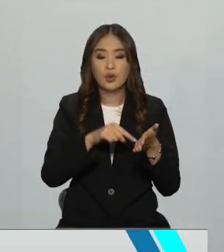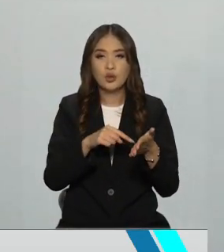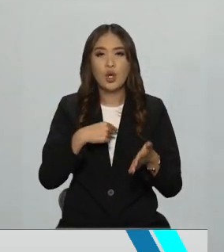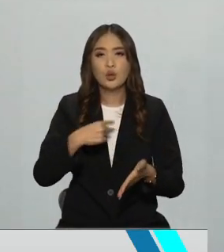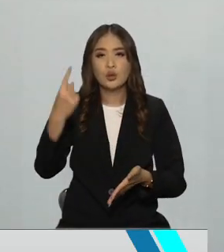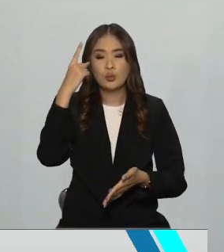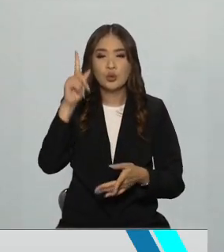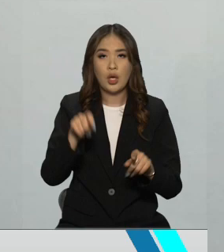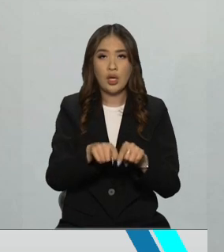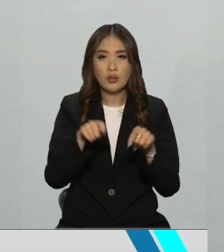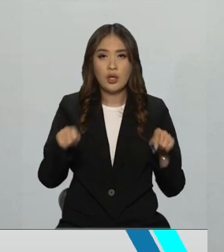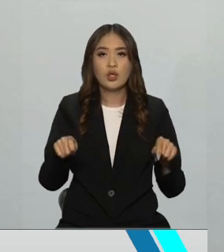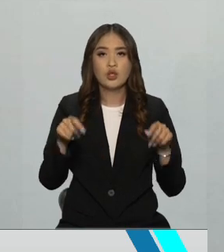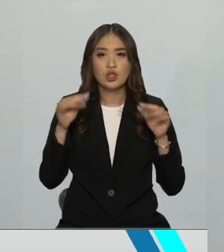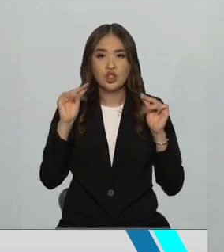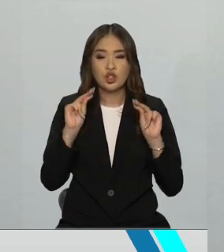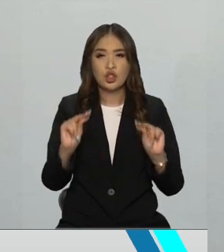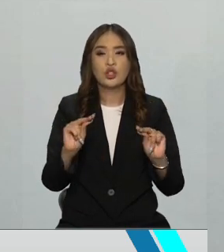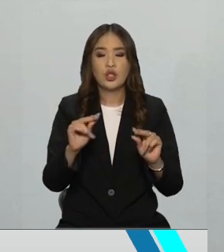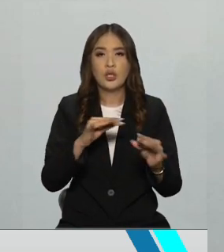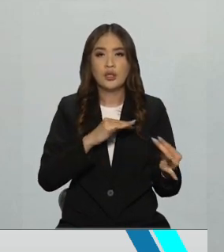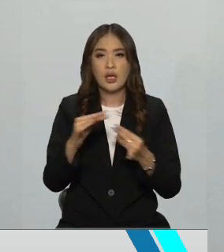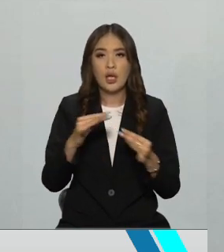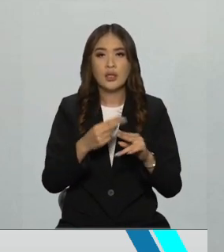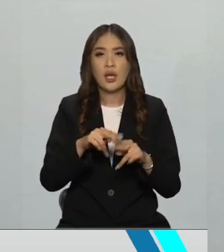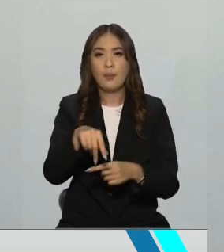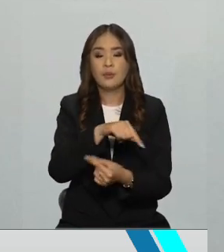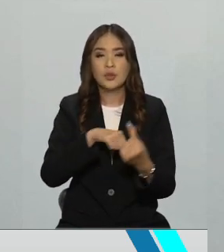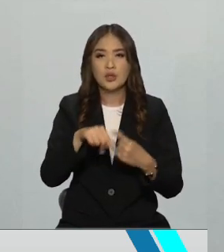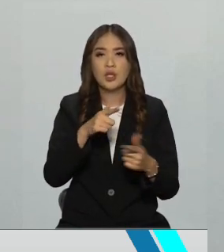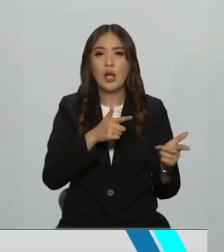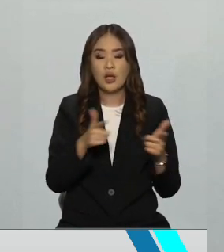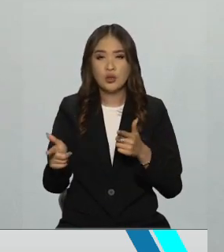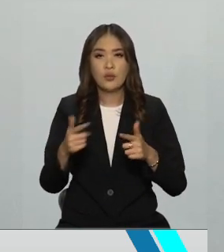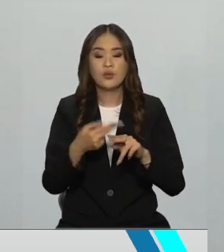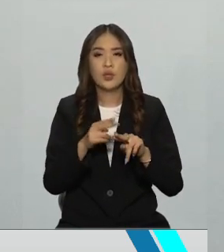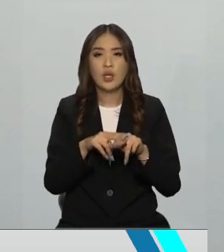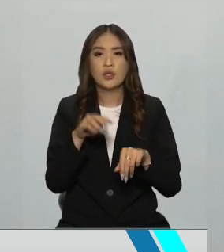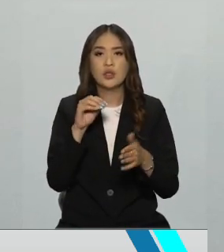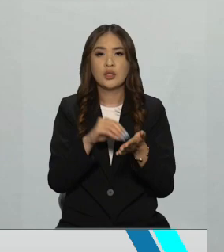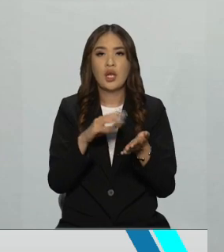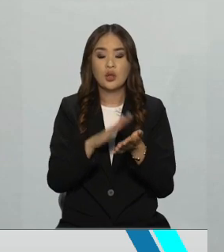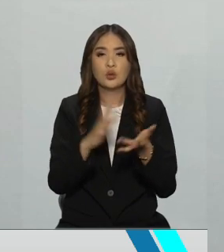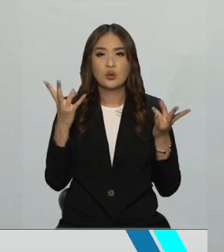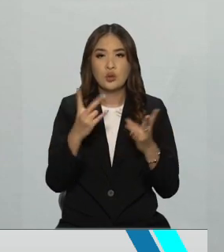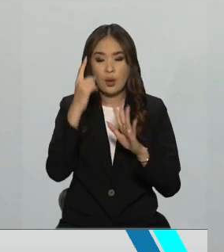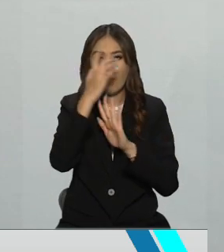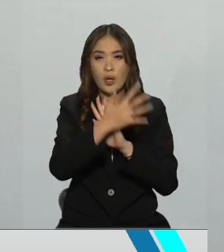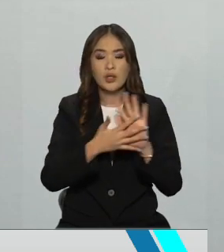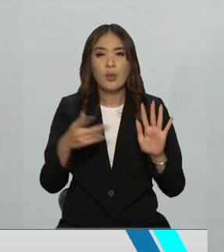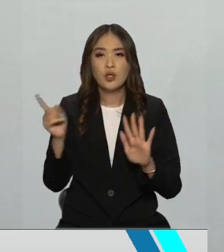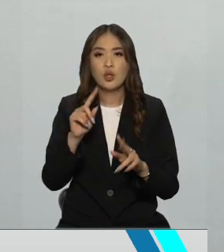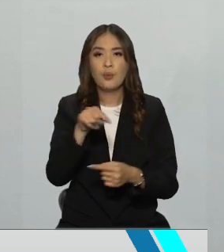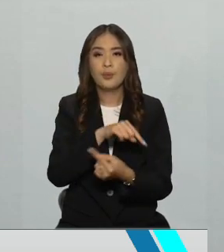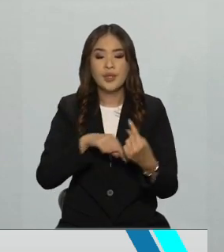тут нужен открытый, честный диалог. Я думаю, что бизнес готов в это вовлекаться, но при этом нужно понимать, что и бизнес должен